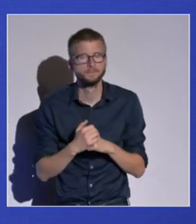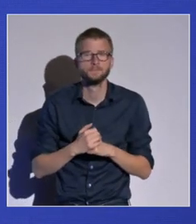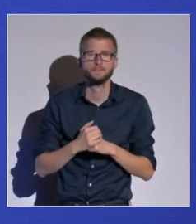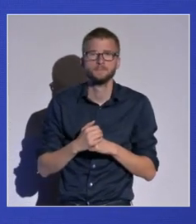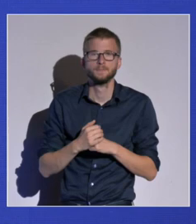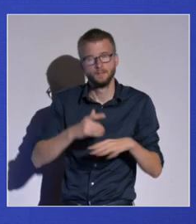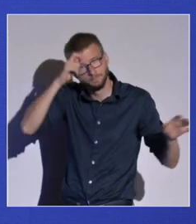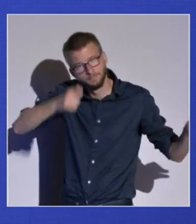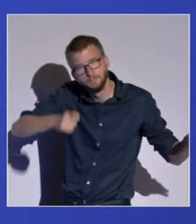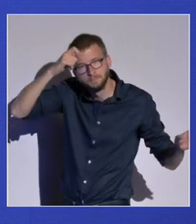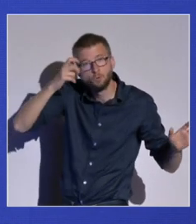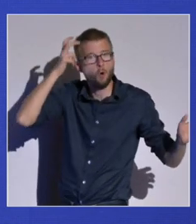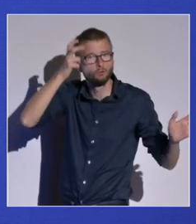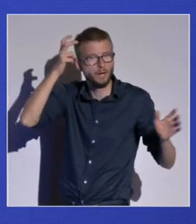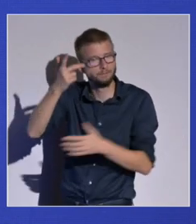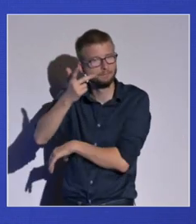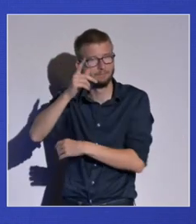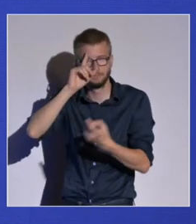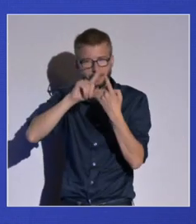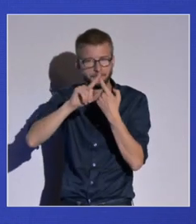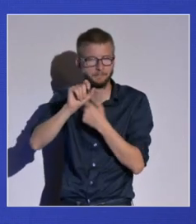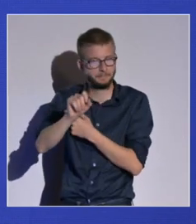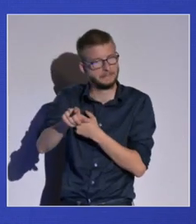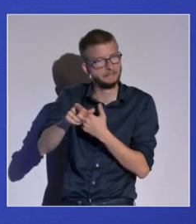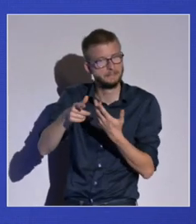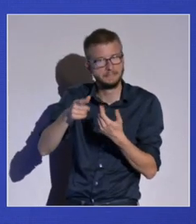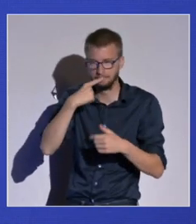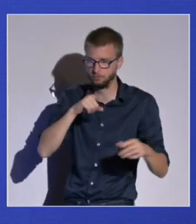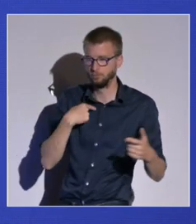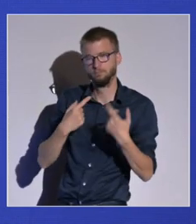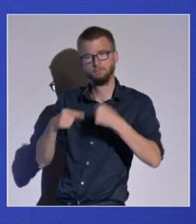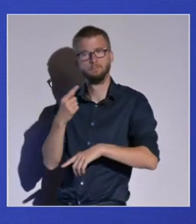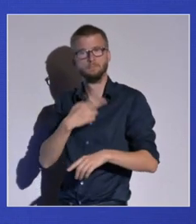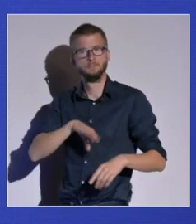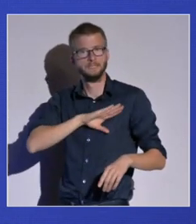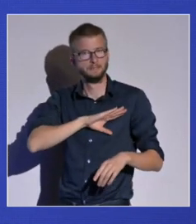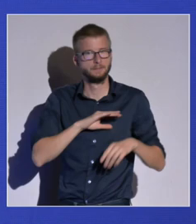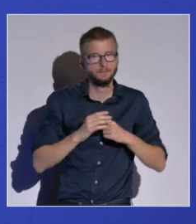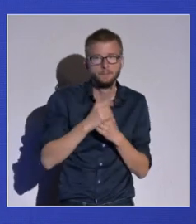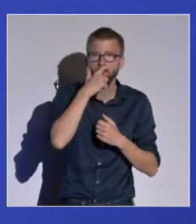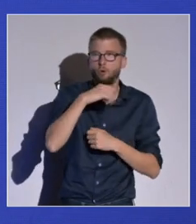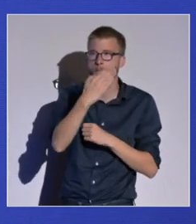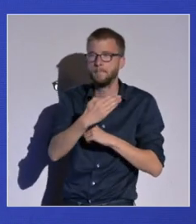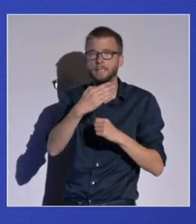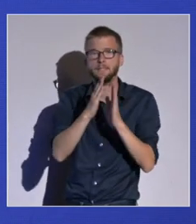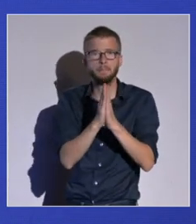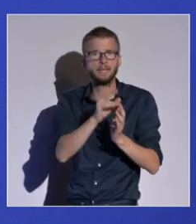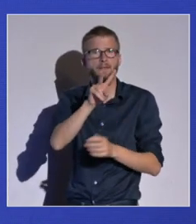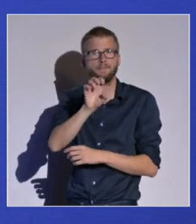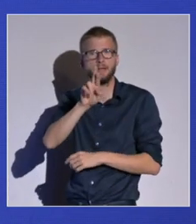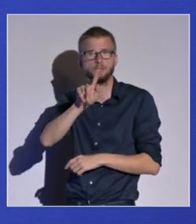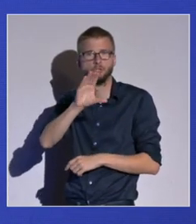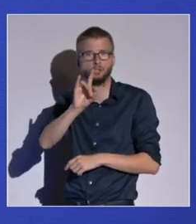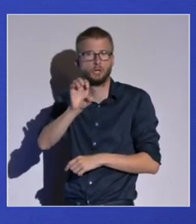de saluer Angers dans les villes dont nous avons la responsabilité, et Jean-Marc Verchère, qui est un ami de